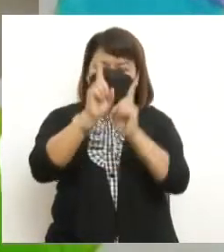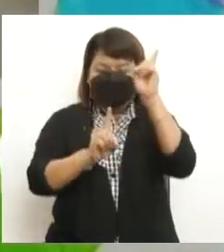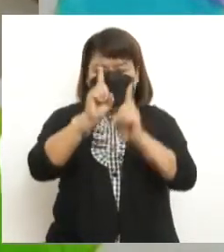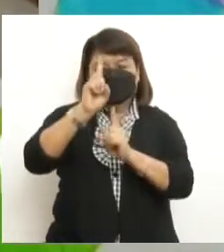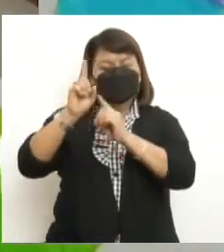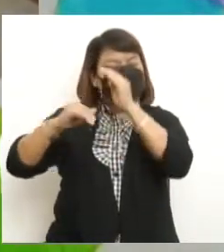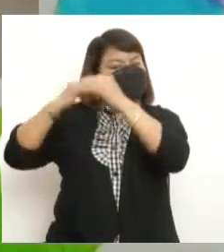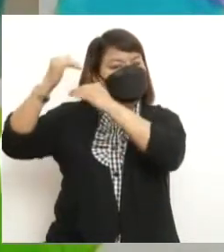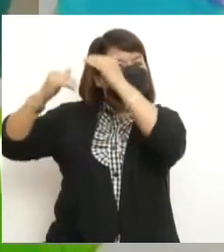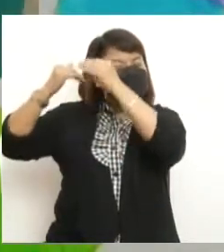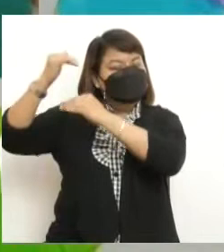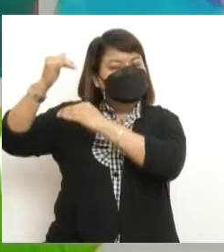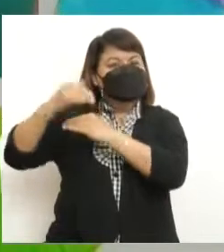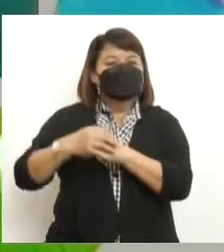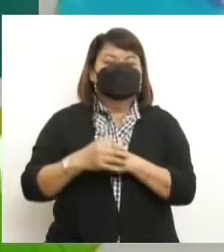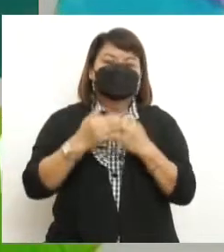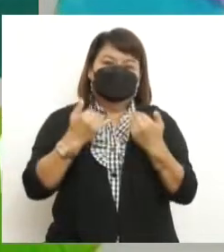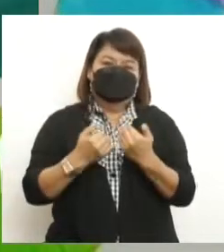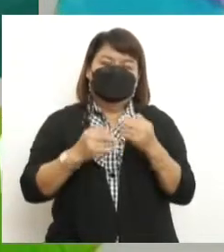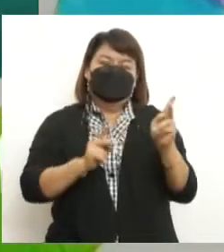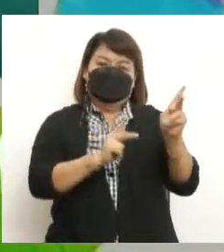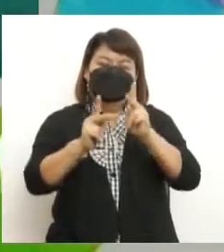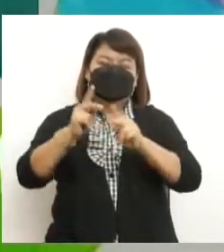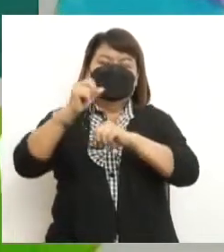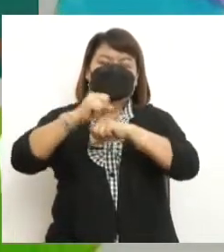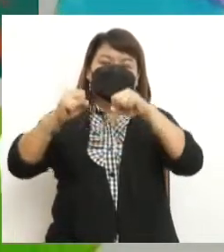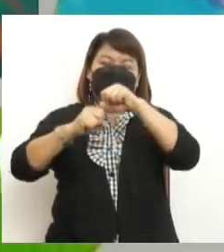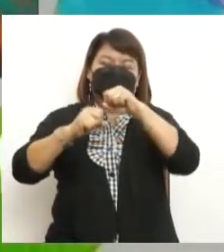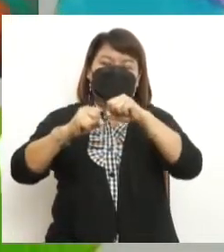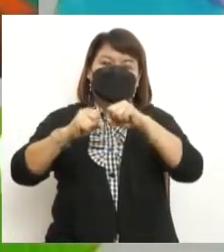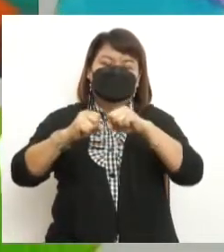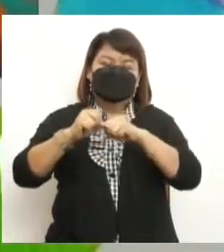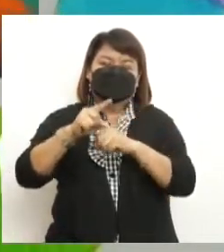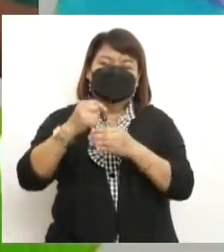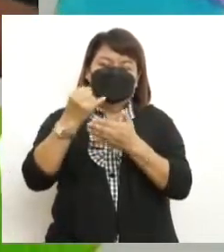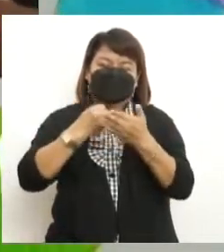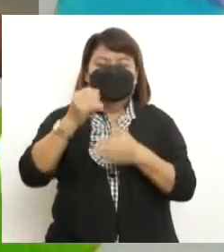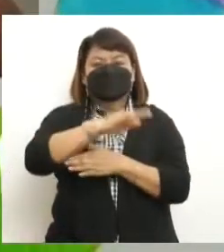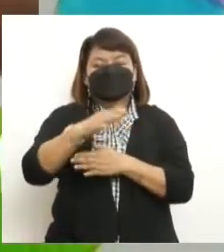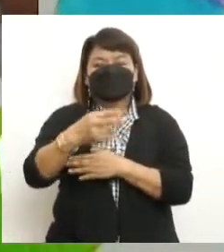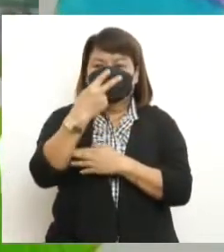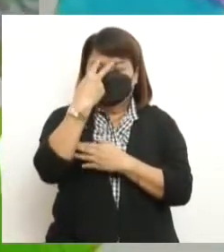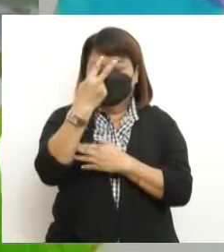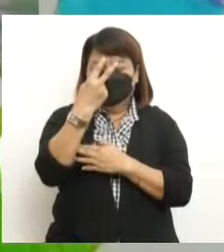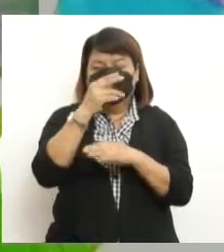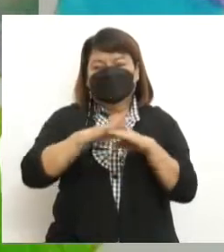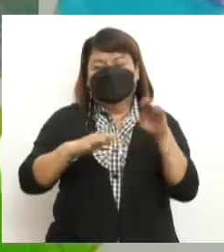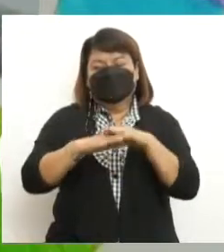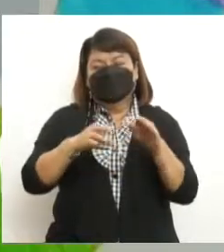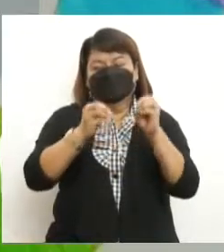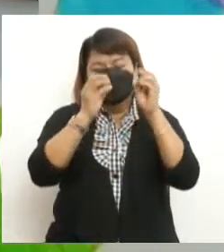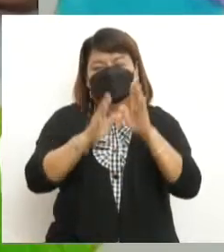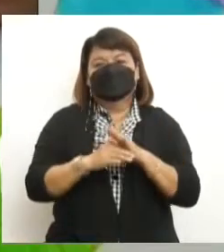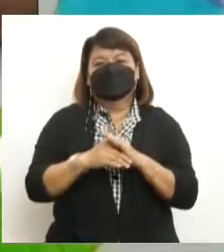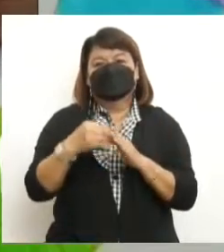การนะคะอันนี้ด้านกิจกรรมสร้างสรรค์นะคะก็คือเด็กๆนะคะอ่านดูที่มือของคุณครูน้องนะคะ